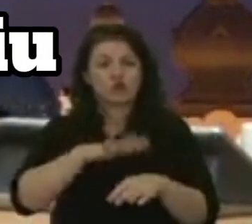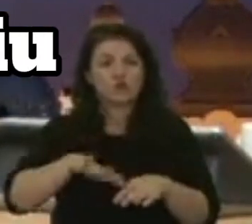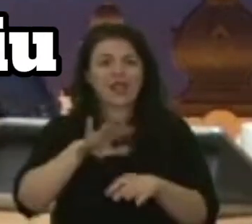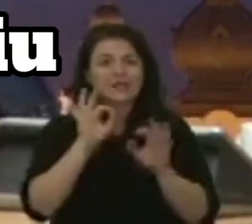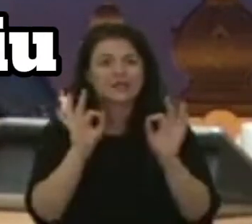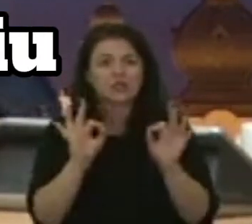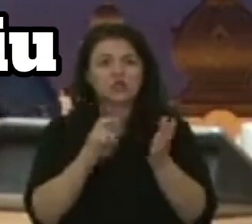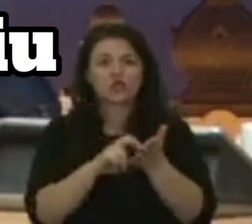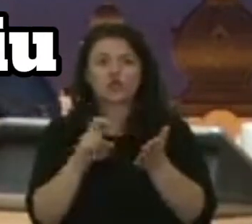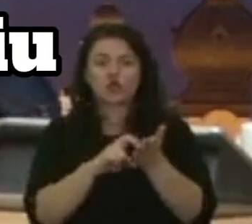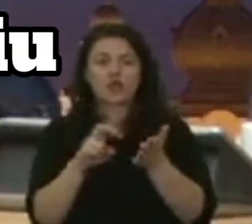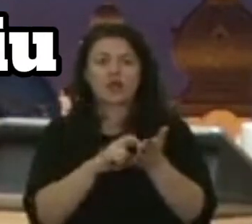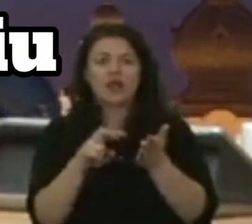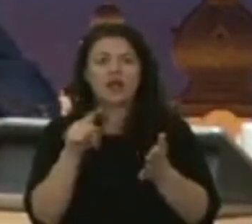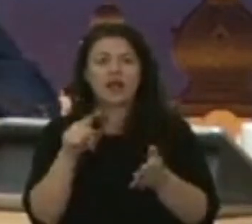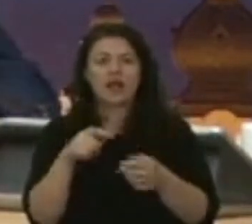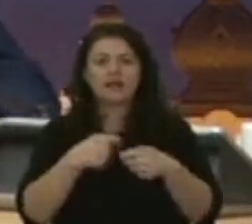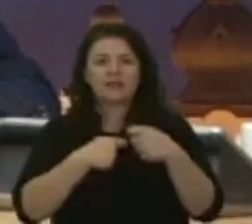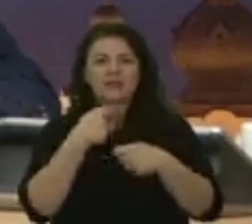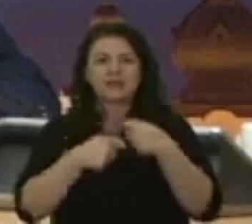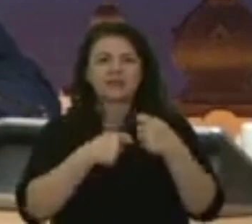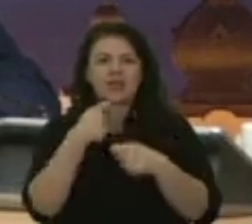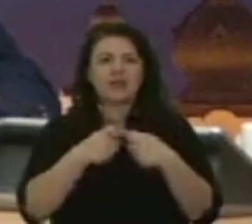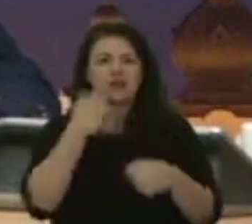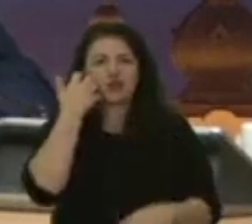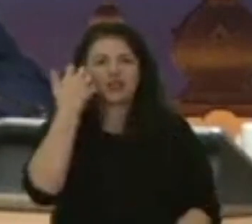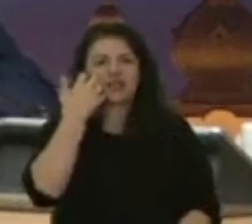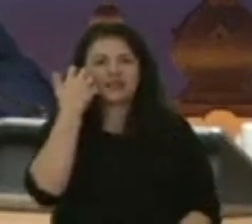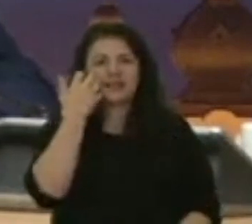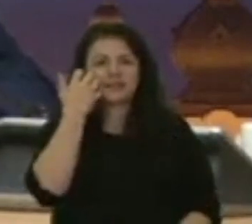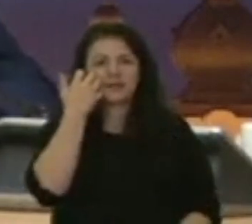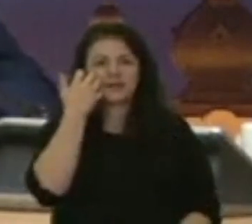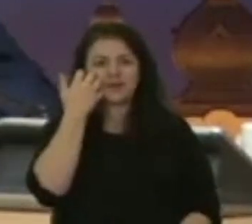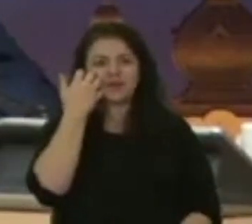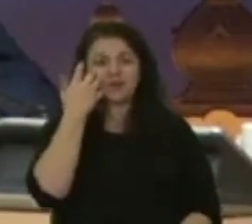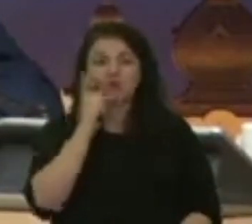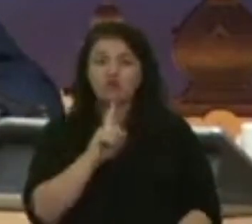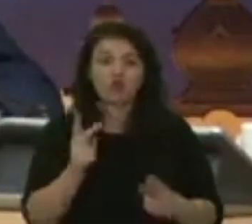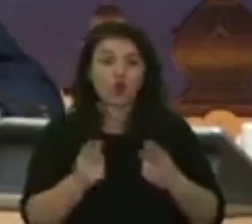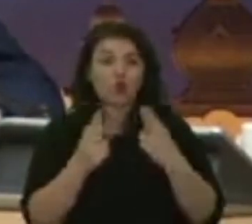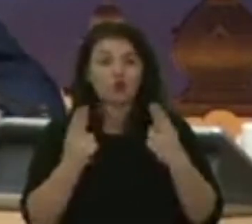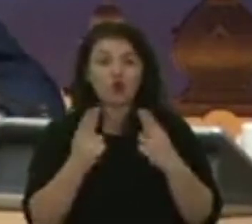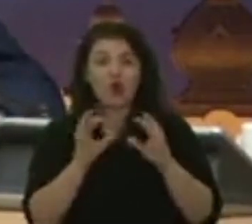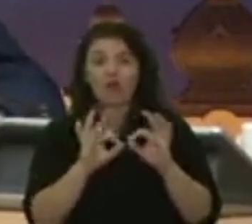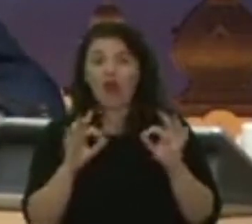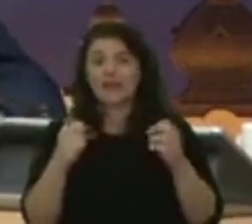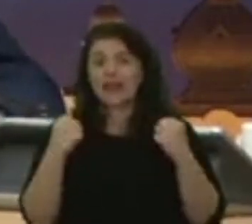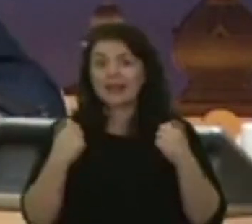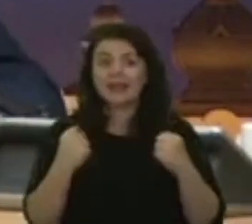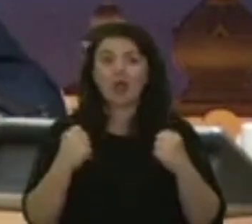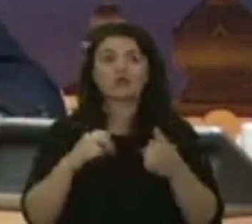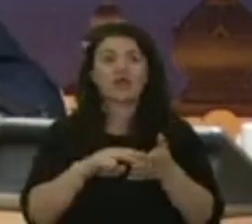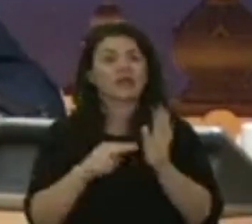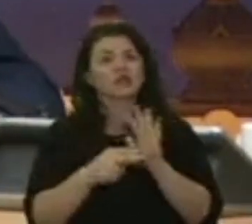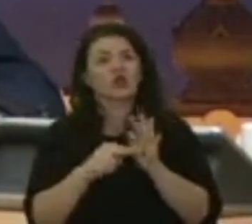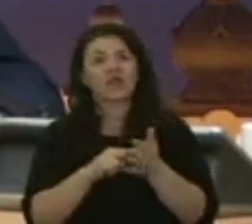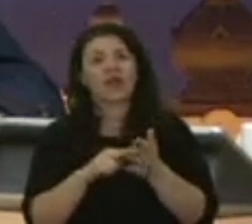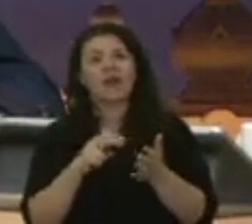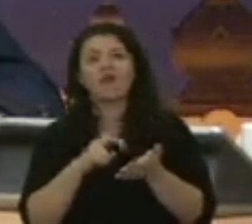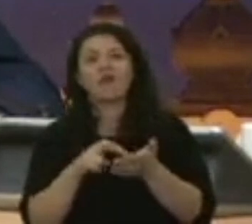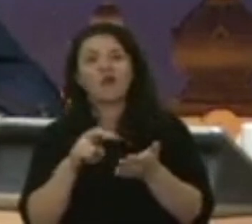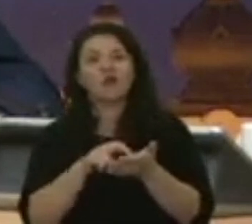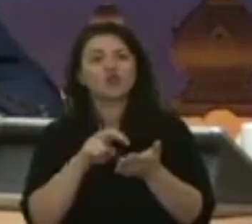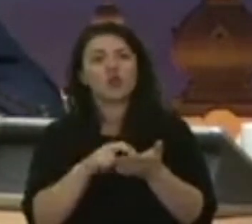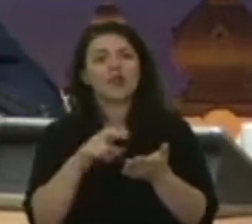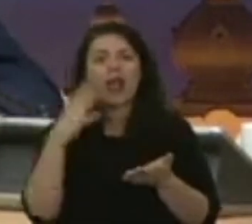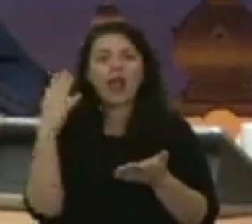asigur funcționalitatea unui asemenea serviciu, când nu e ușor, sunt treburi foarte grele de rezolvat, dar funcționează și